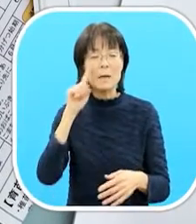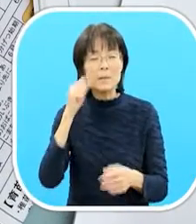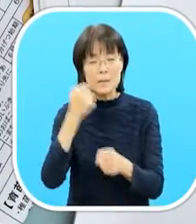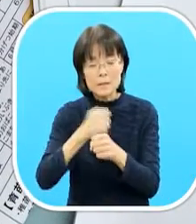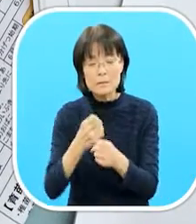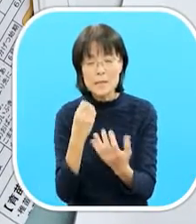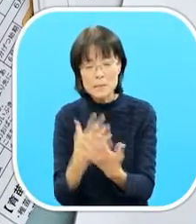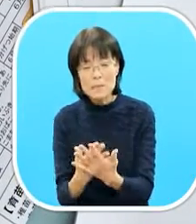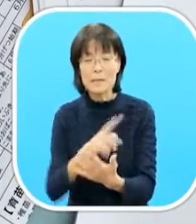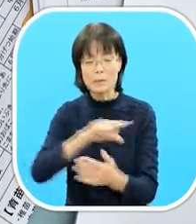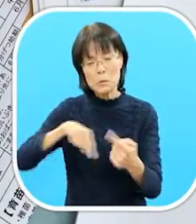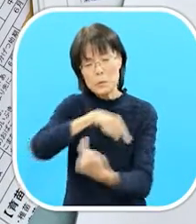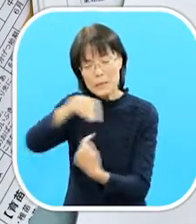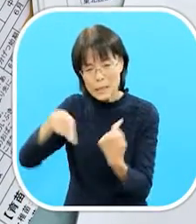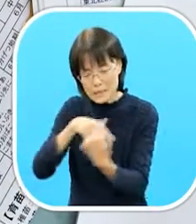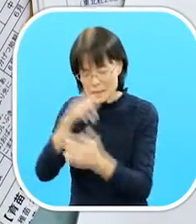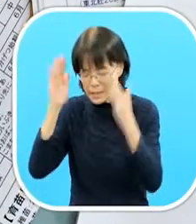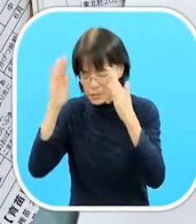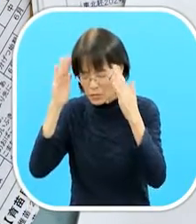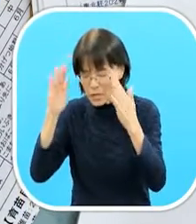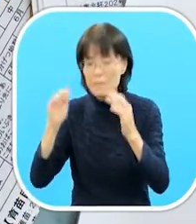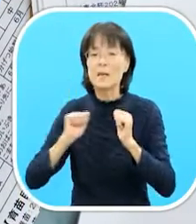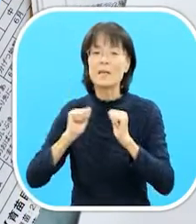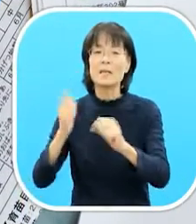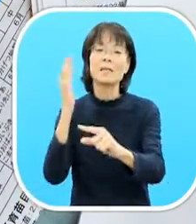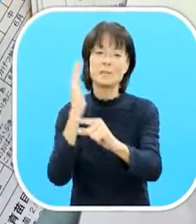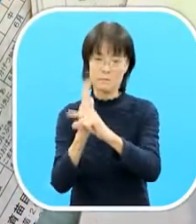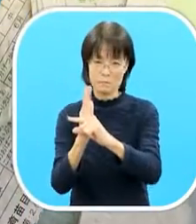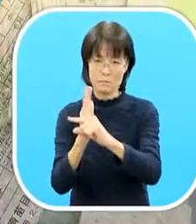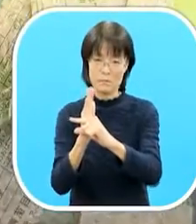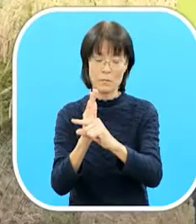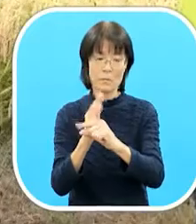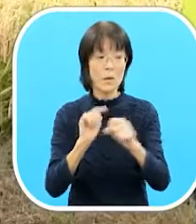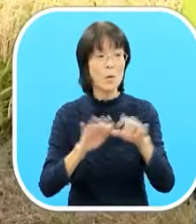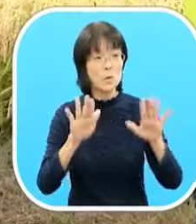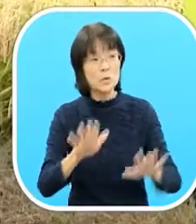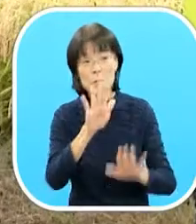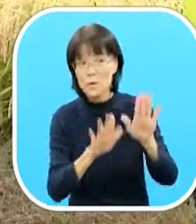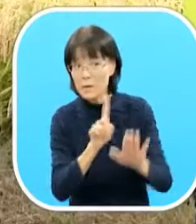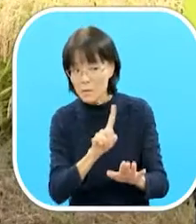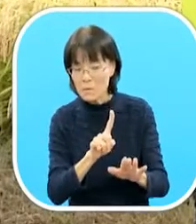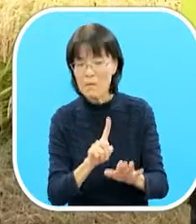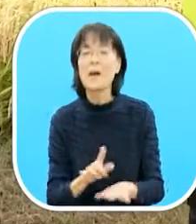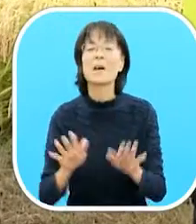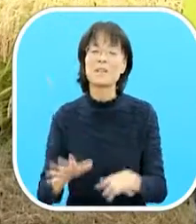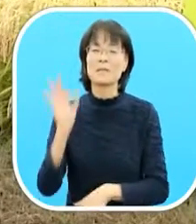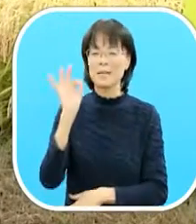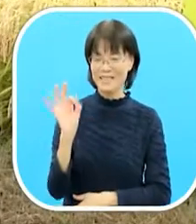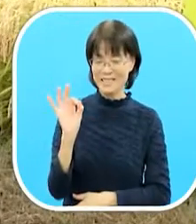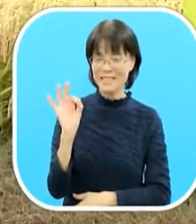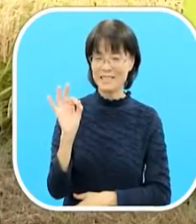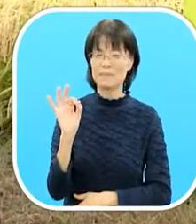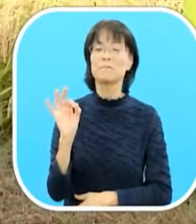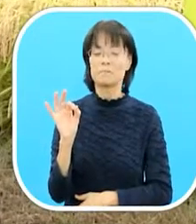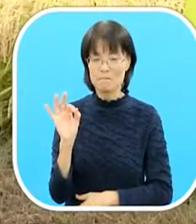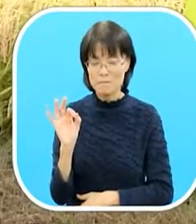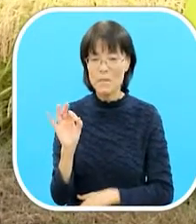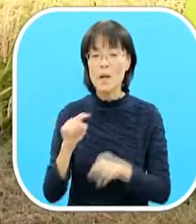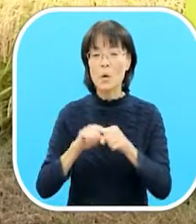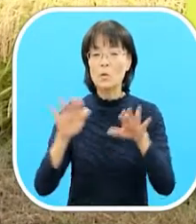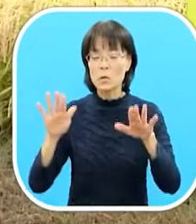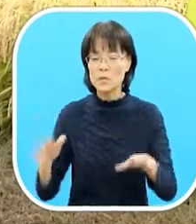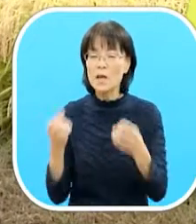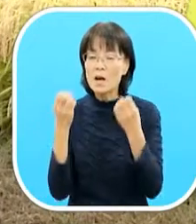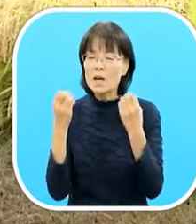ら一生懸命取り組んでいるところでございます。 今年の出来はどうですか？ バッチリです。今年